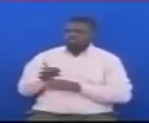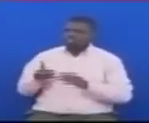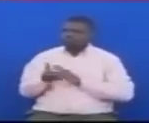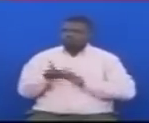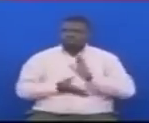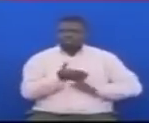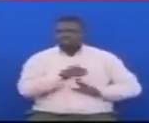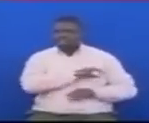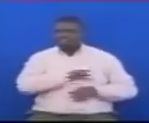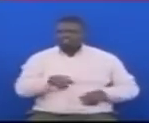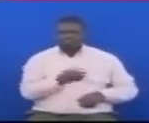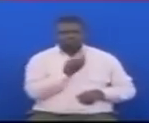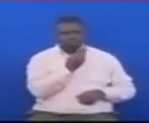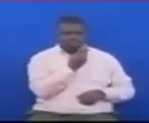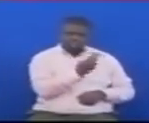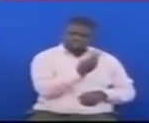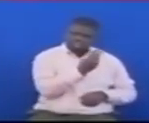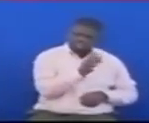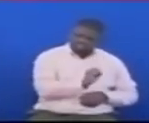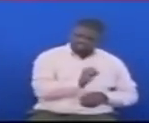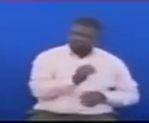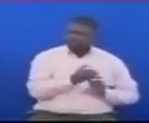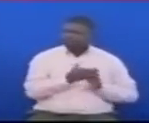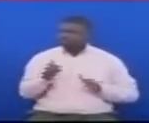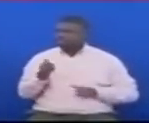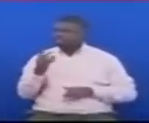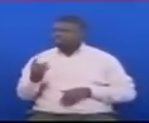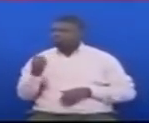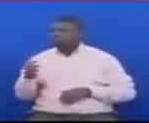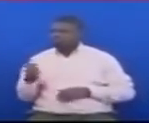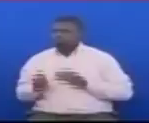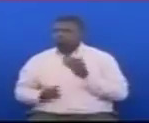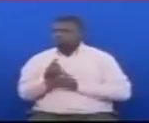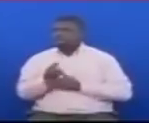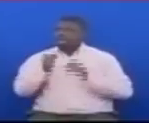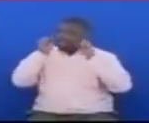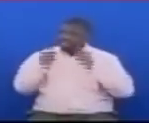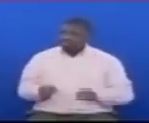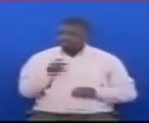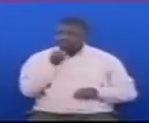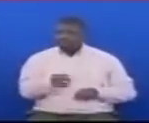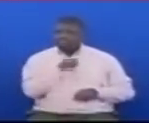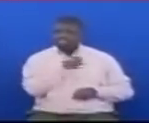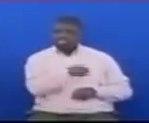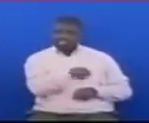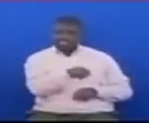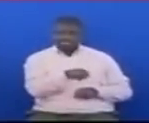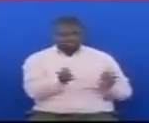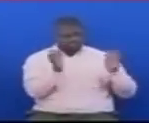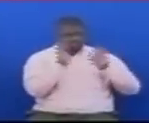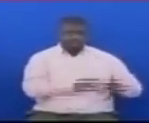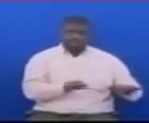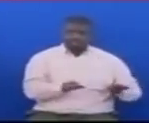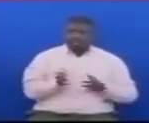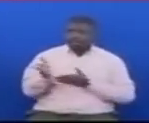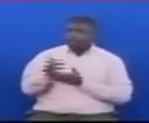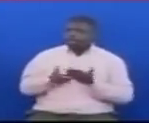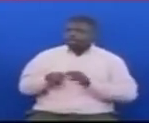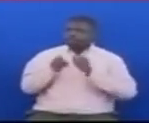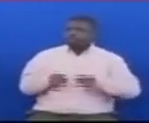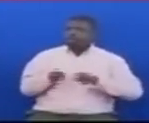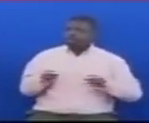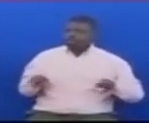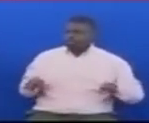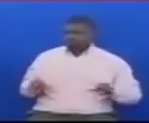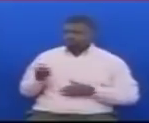wa 2020-2021, hasa kutokana na kwamba ilikuwa lazima taarifa hizo zikamilike na tayari kuna baadhi ya mahakama